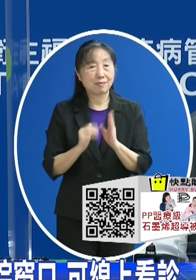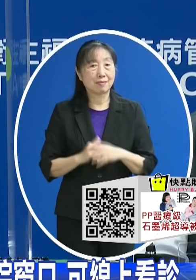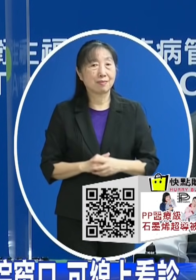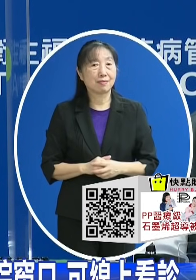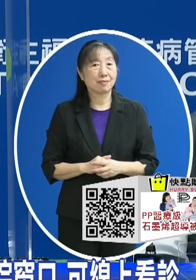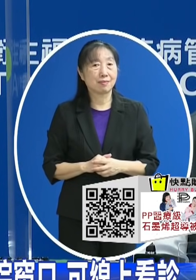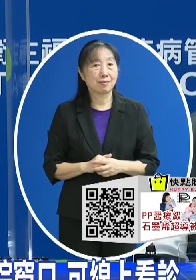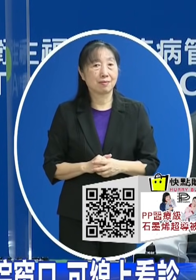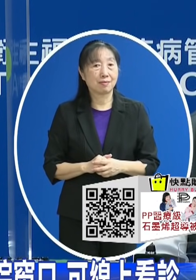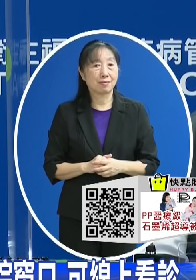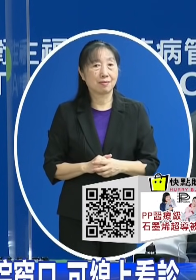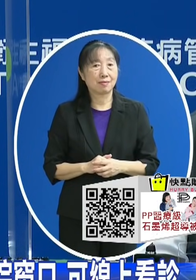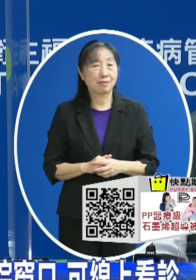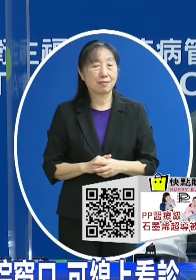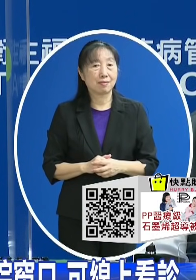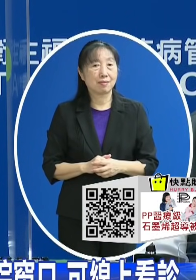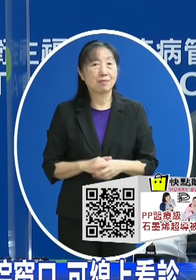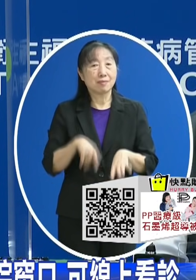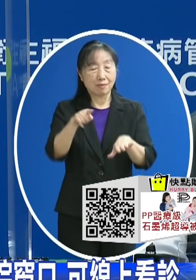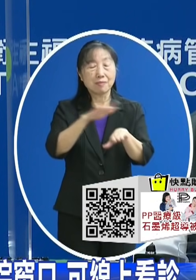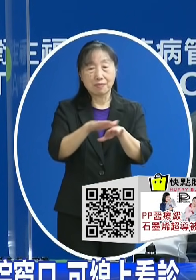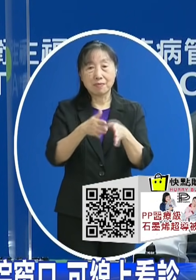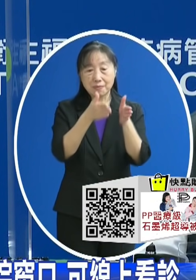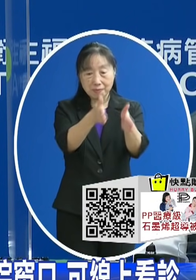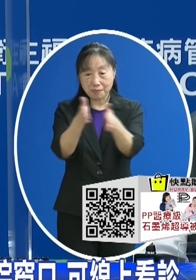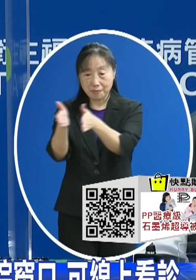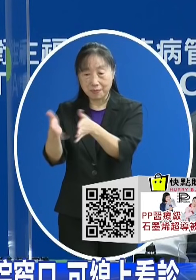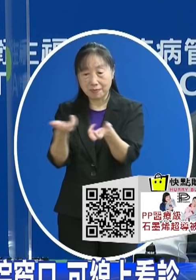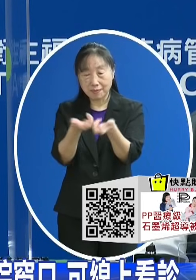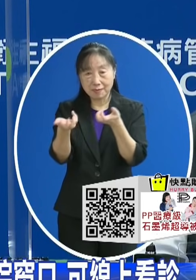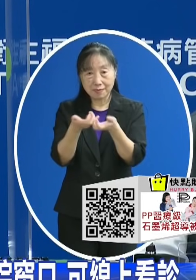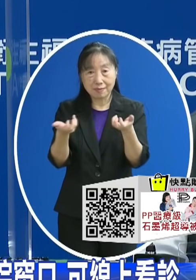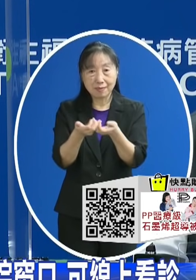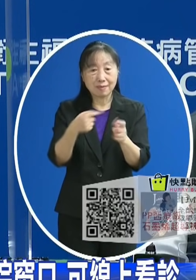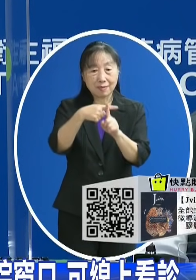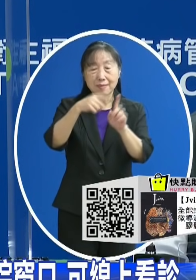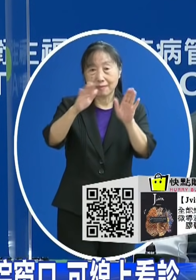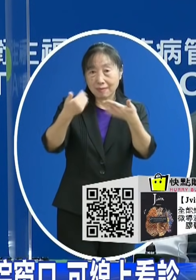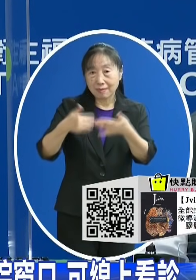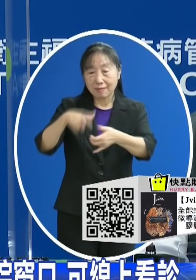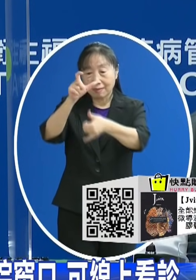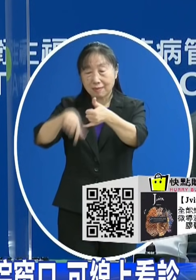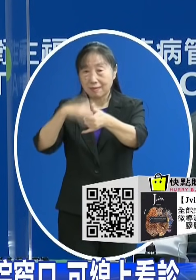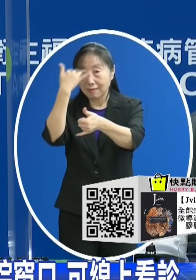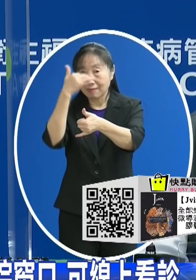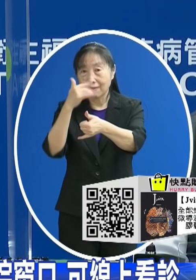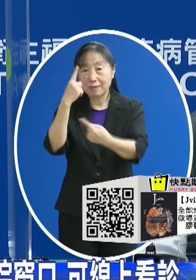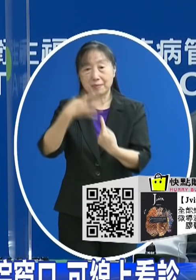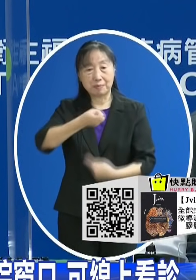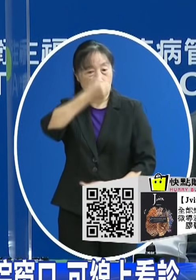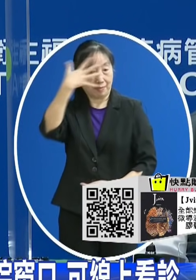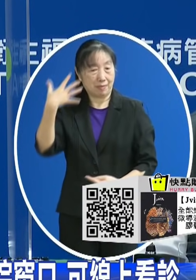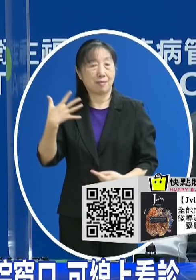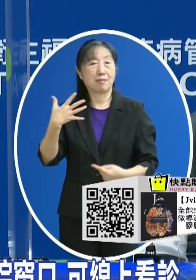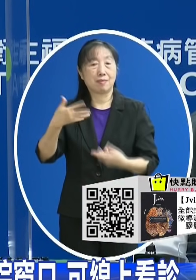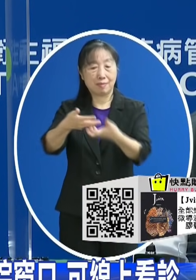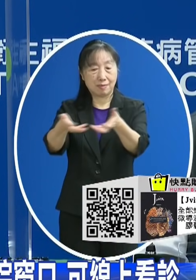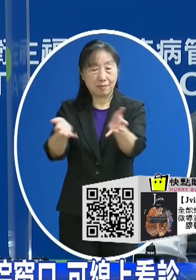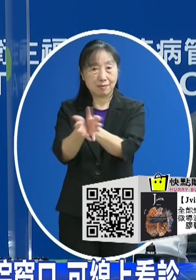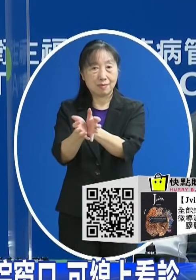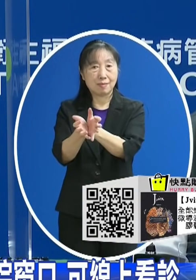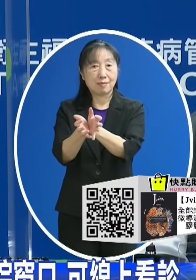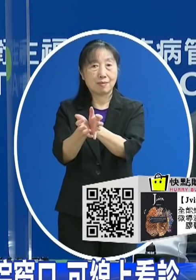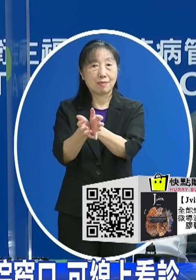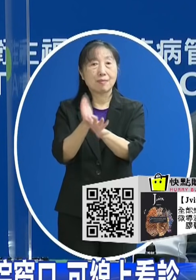我们会对病患做分流，我们一部分这个轻症或无症状，那比较年轻的，我们会